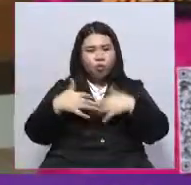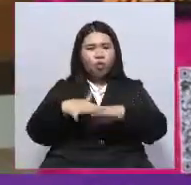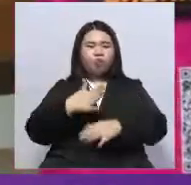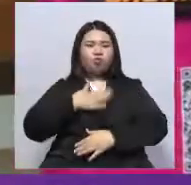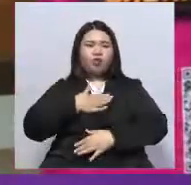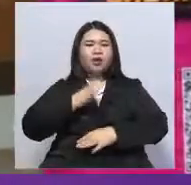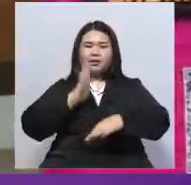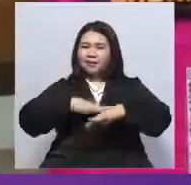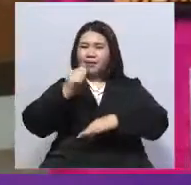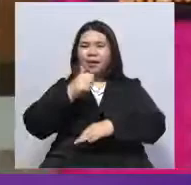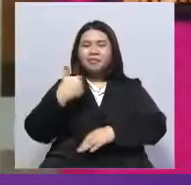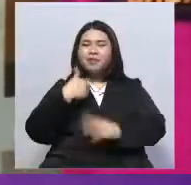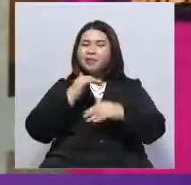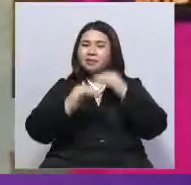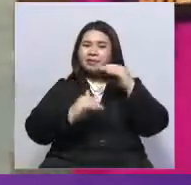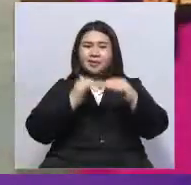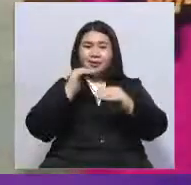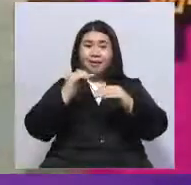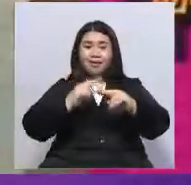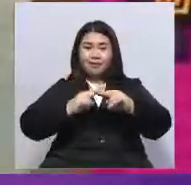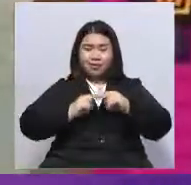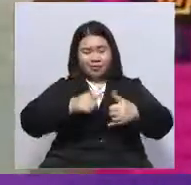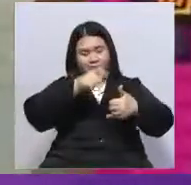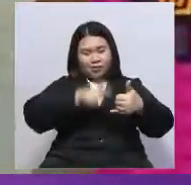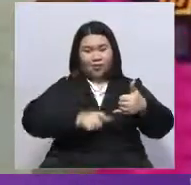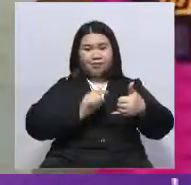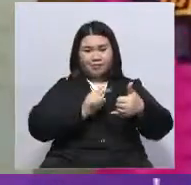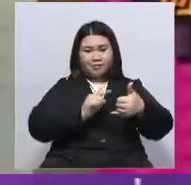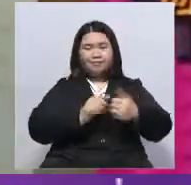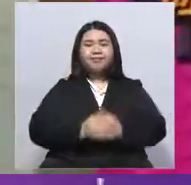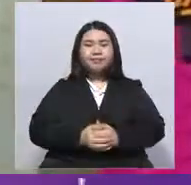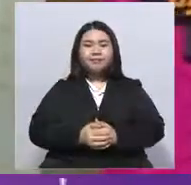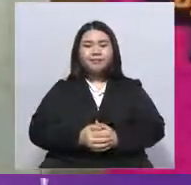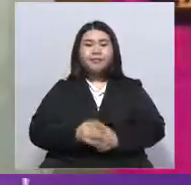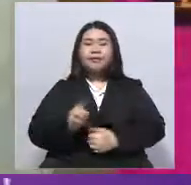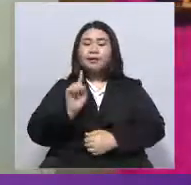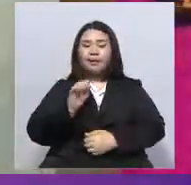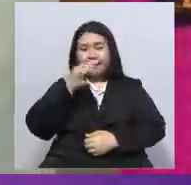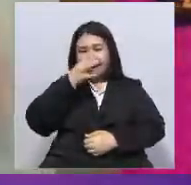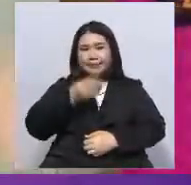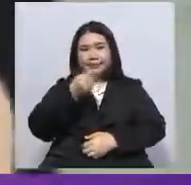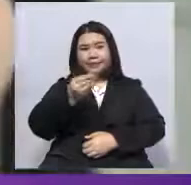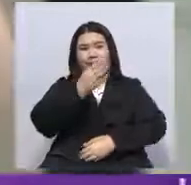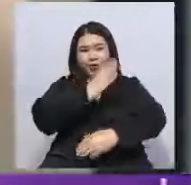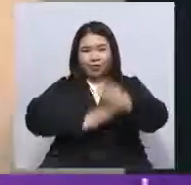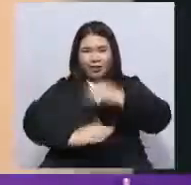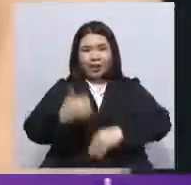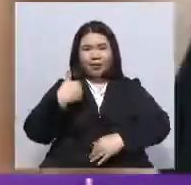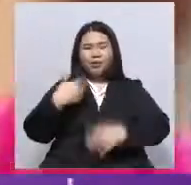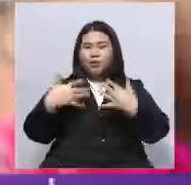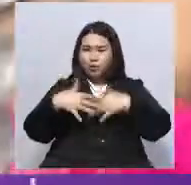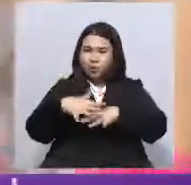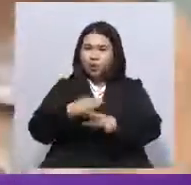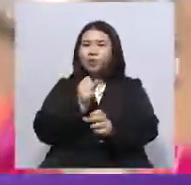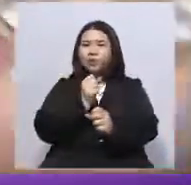ความสามารถเพื่อขับเคลื่อนการพัฒนาบุคลากรพร้อมทั้งส่งเสริมอาชีพของคนพิการร่วมขับเคลื่อน